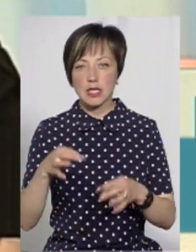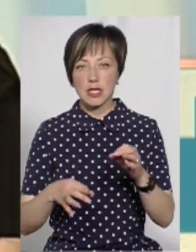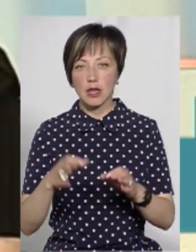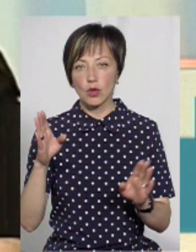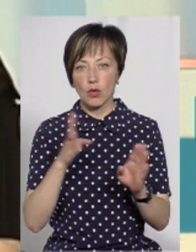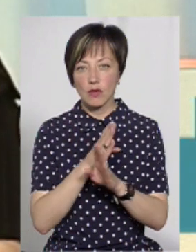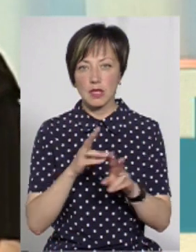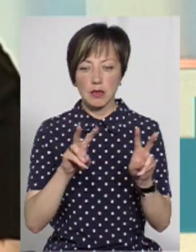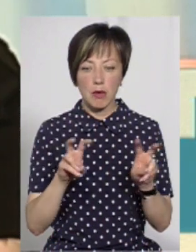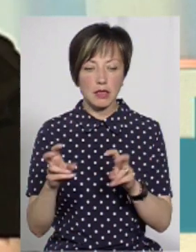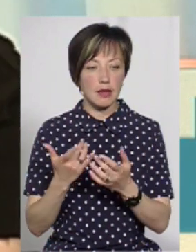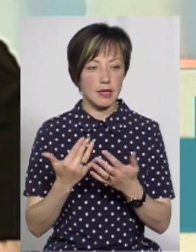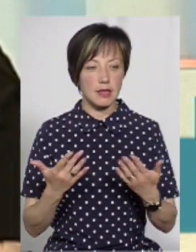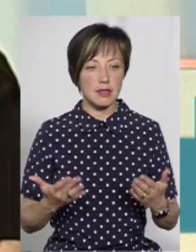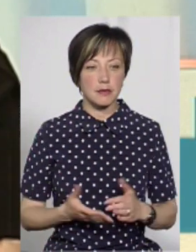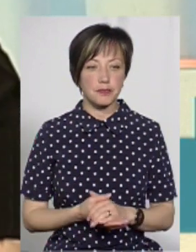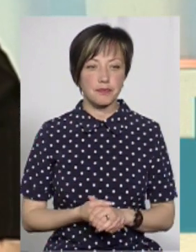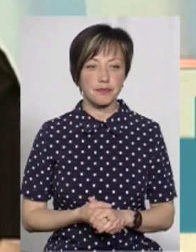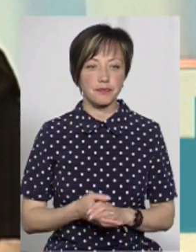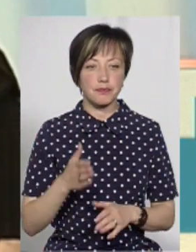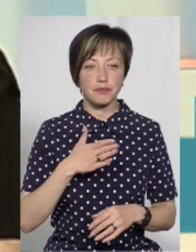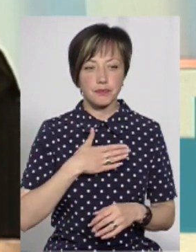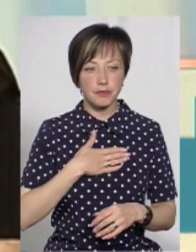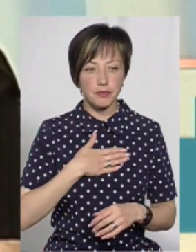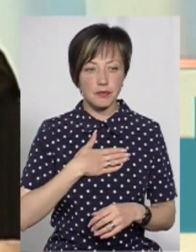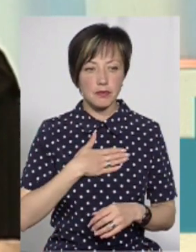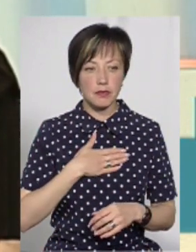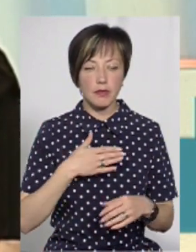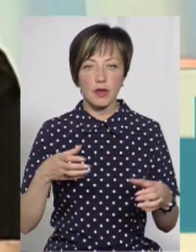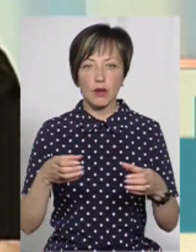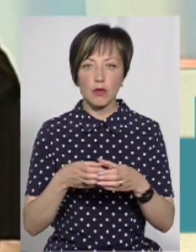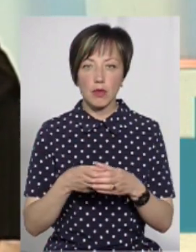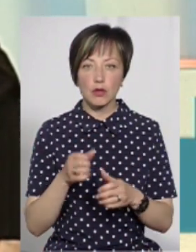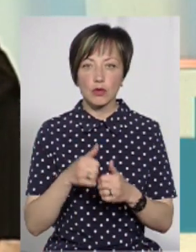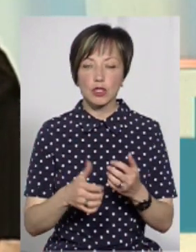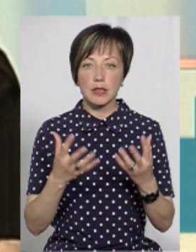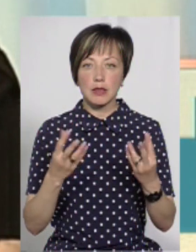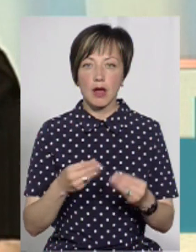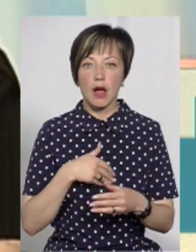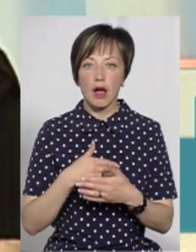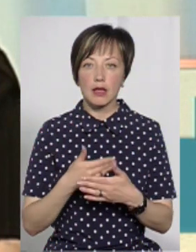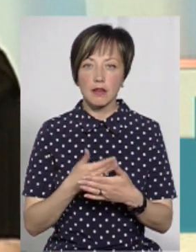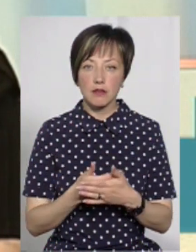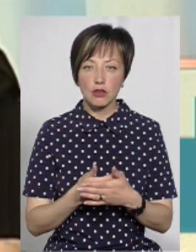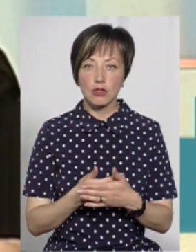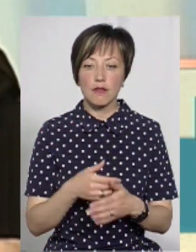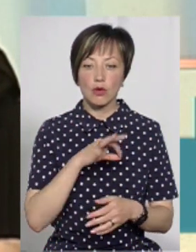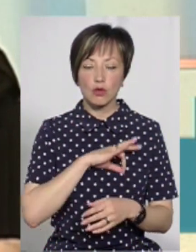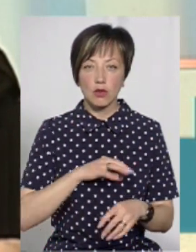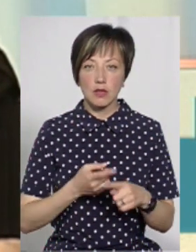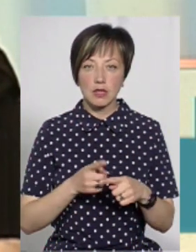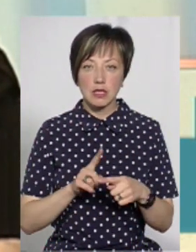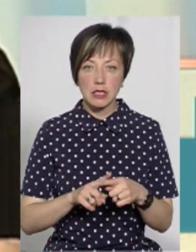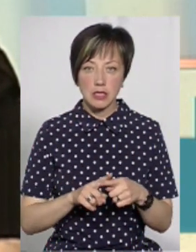середовище. Тобто тематика абсолютно різна. Наші громади з кожним днем все активніше і активніше